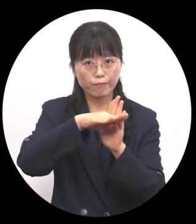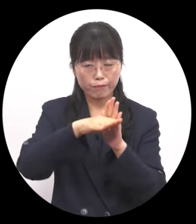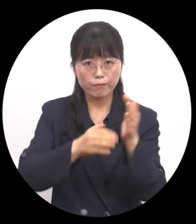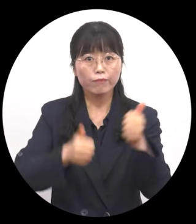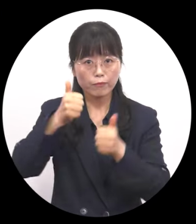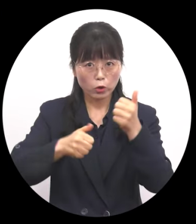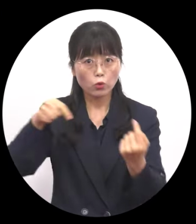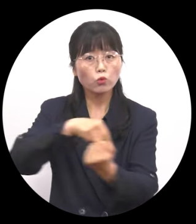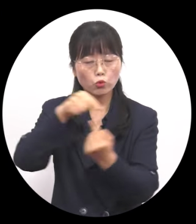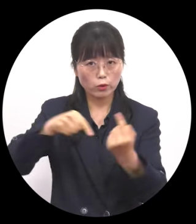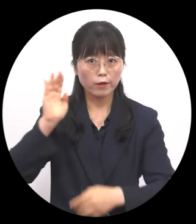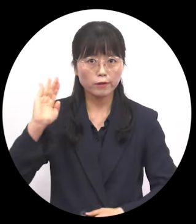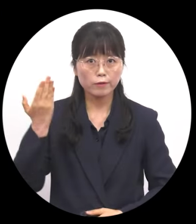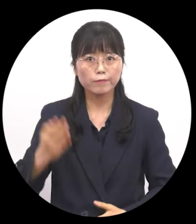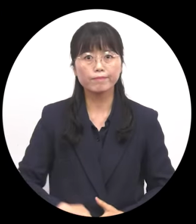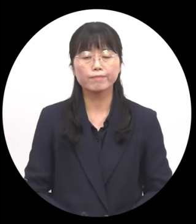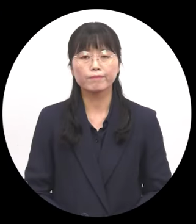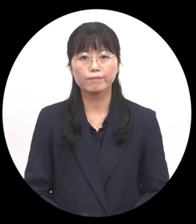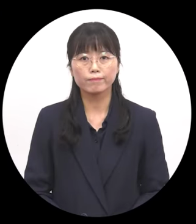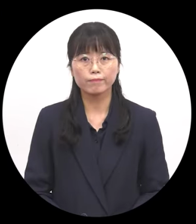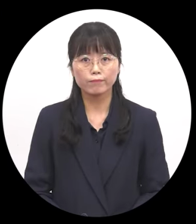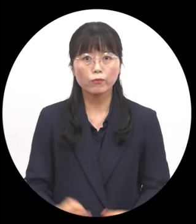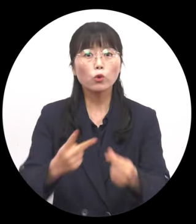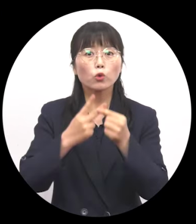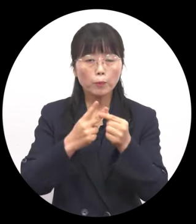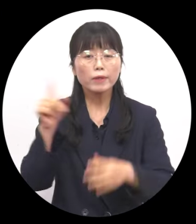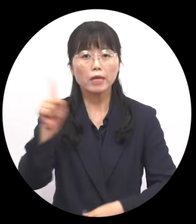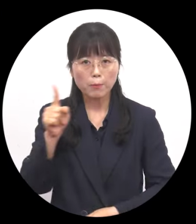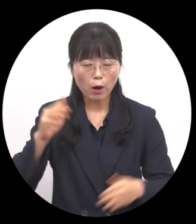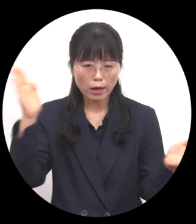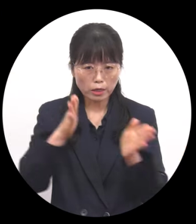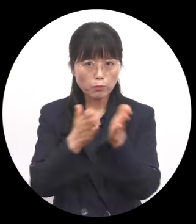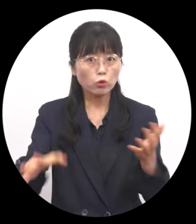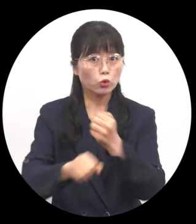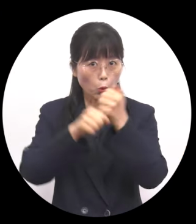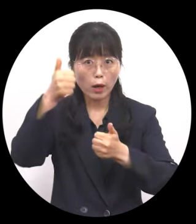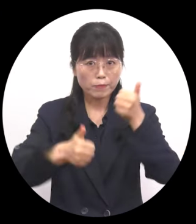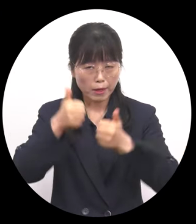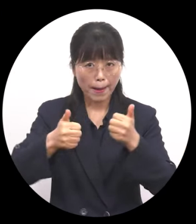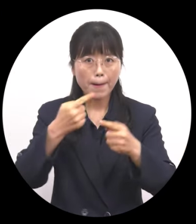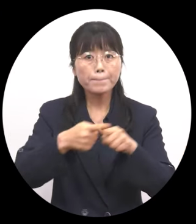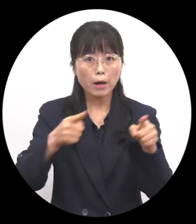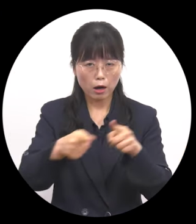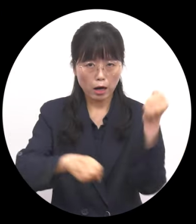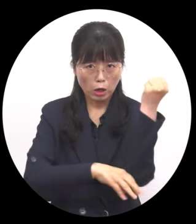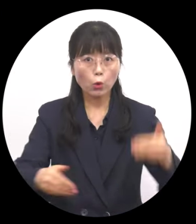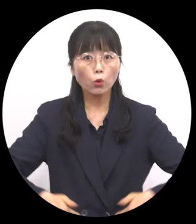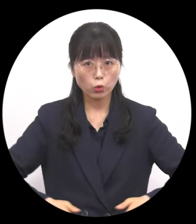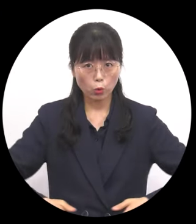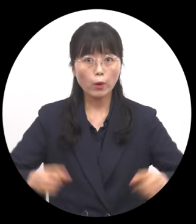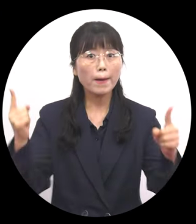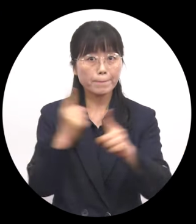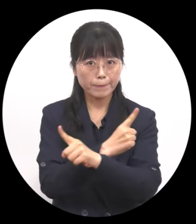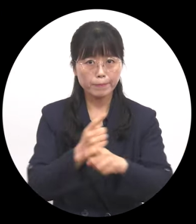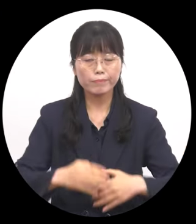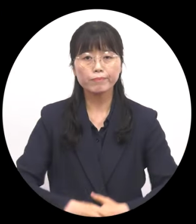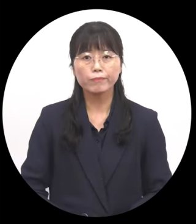전형으로 운영이 됩니다. 두 번째로는 학생부 종합전형의 평가 요소의